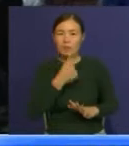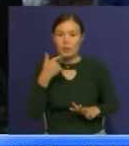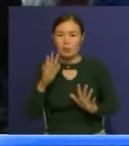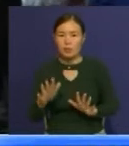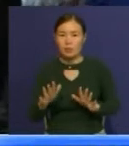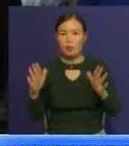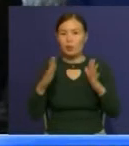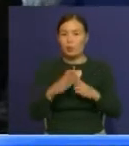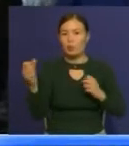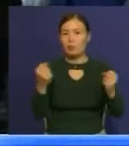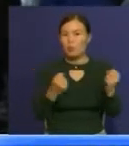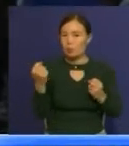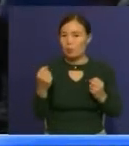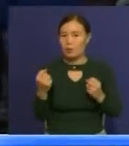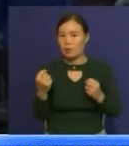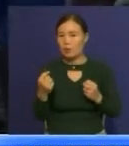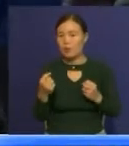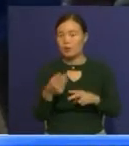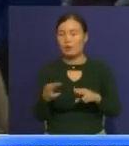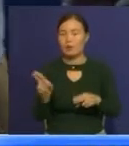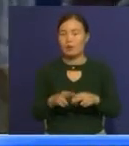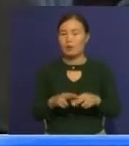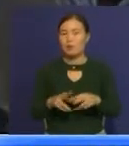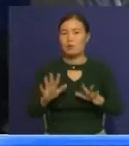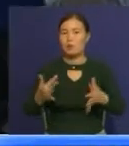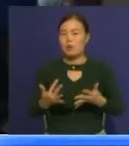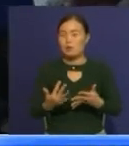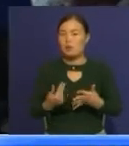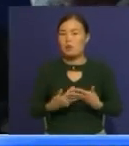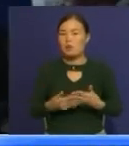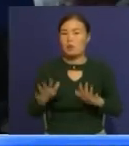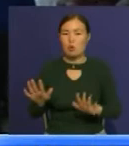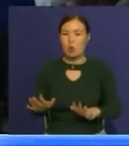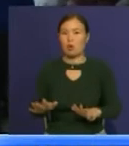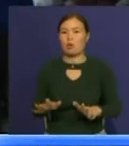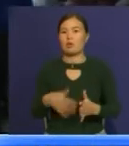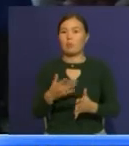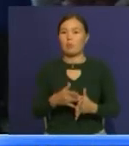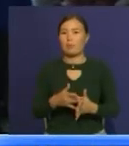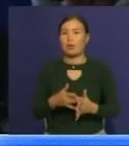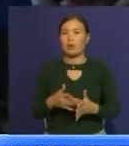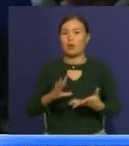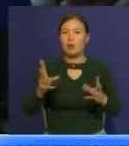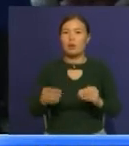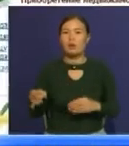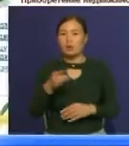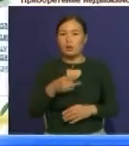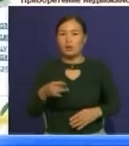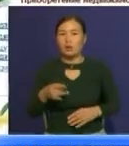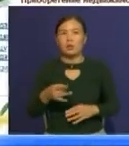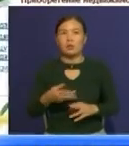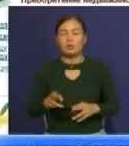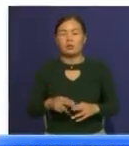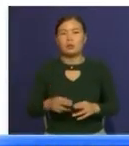имущества, транспорта. Данная ситуация не только в городе Актау, но по всему сейчас, по всей республике. То есть, да. Чтобы